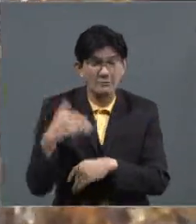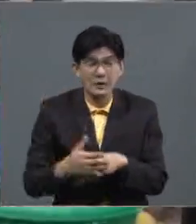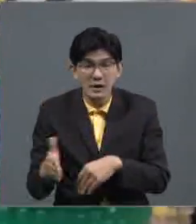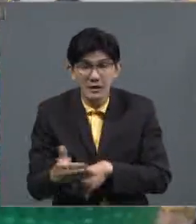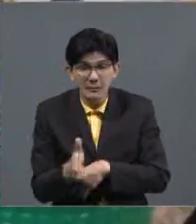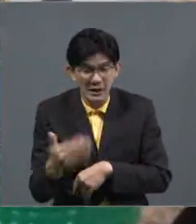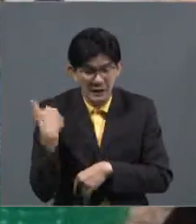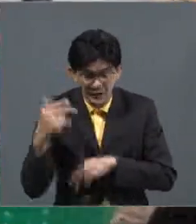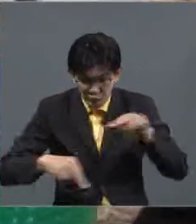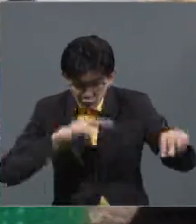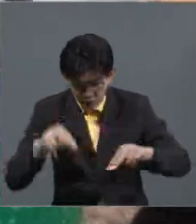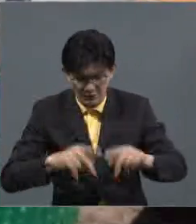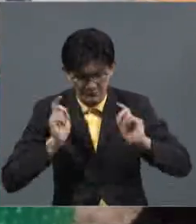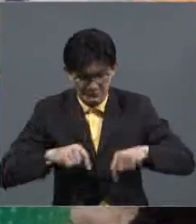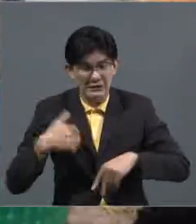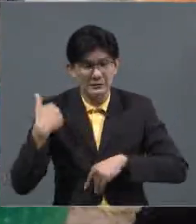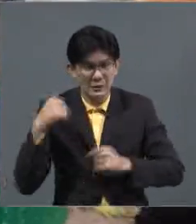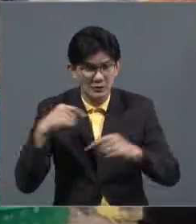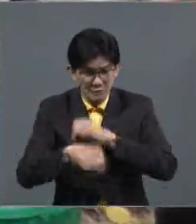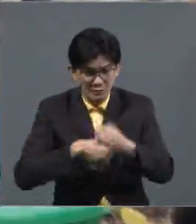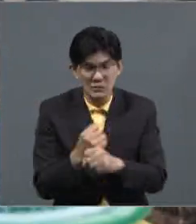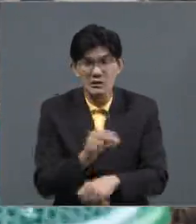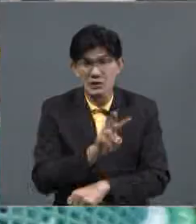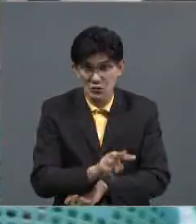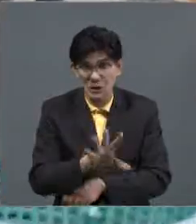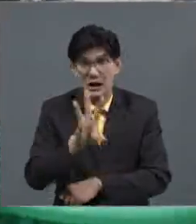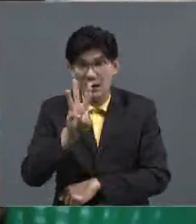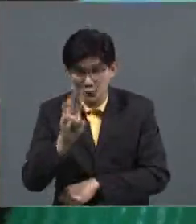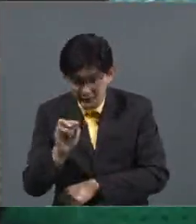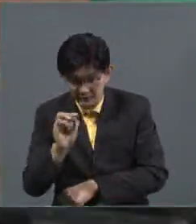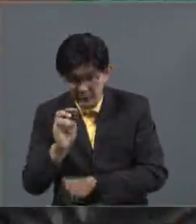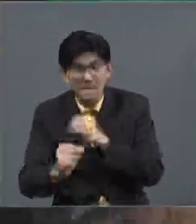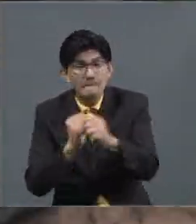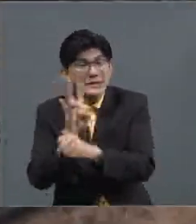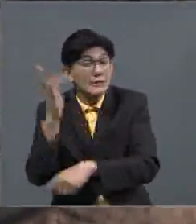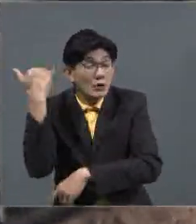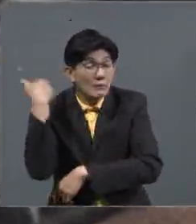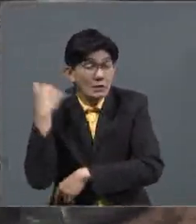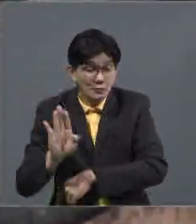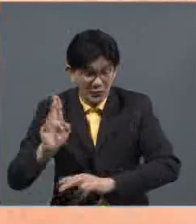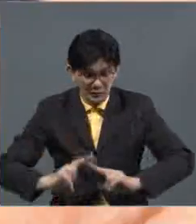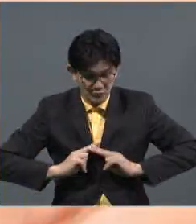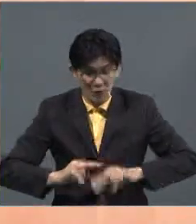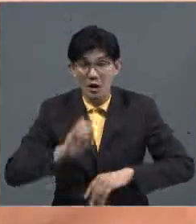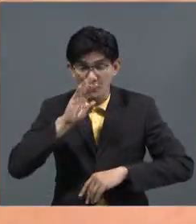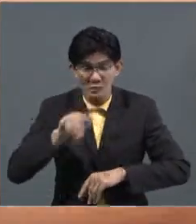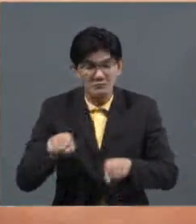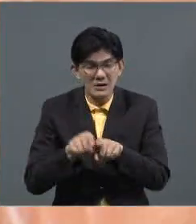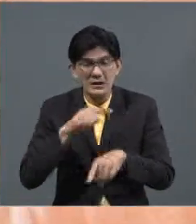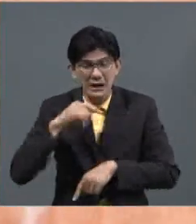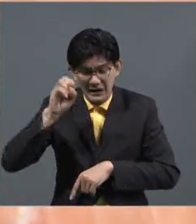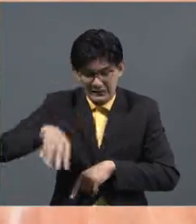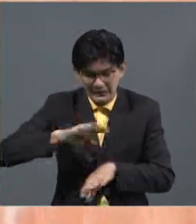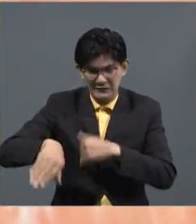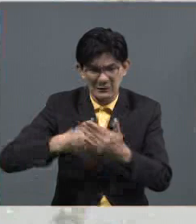ยเคยเข้าไปตรวจสอบการระบาดเมื่อปี60คือเมื่อ7ปีที่แล้วครับแต่ปรากฏว่าเอกชนเขาบอกว่าทำลายซากทิ้งหมดแล้ว